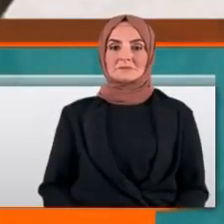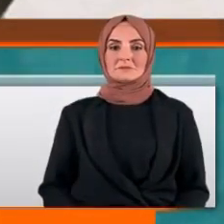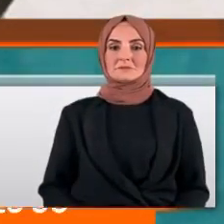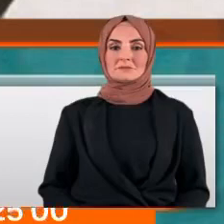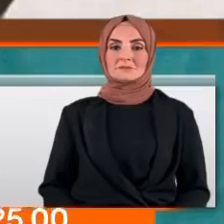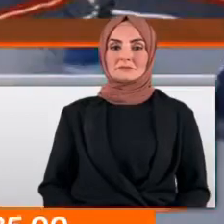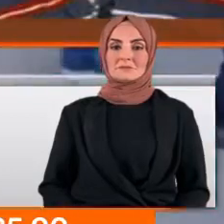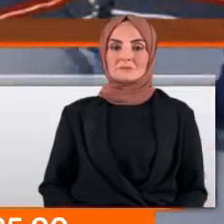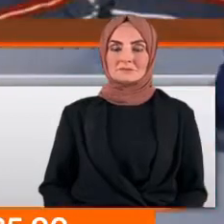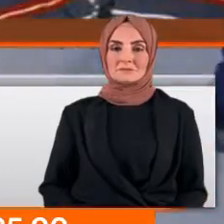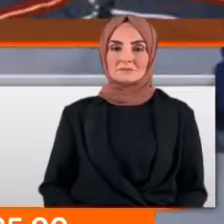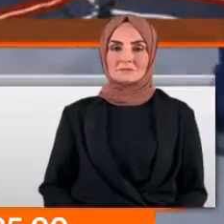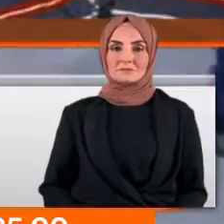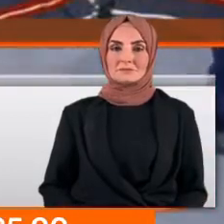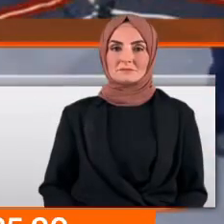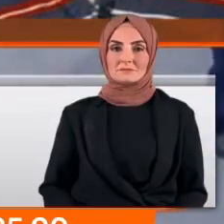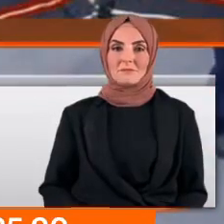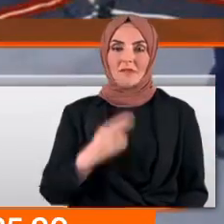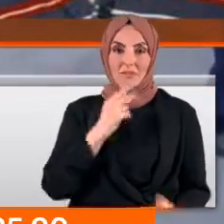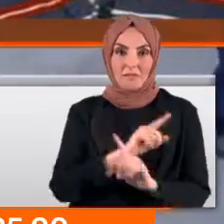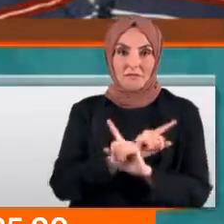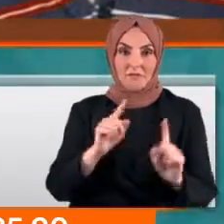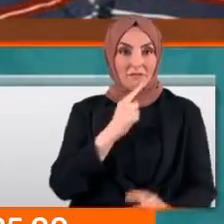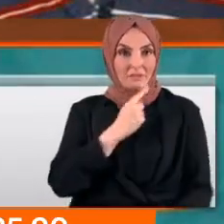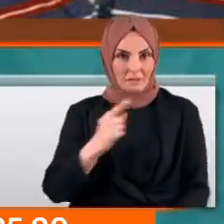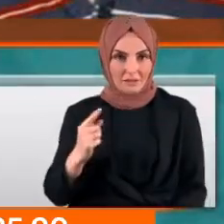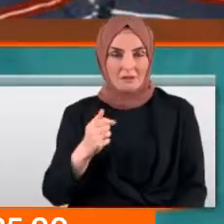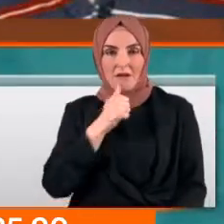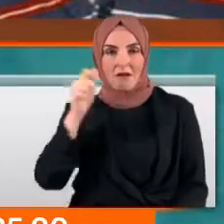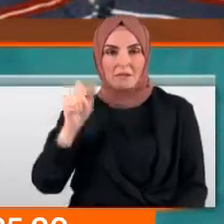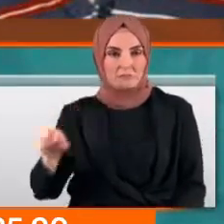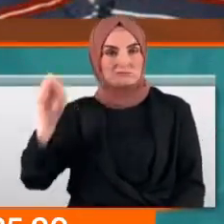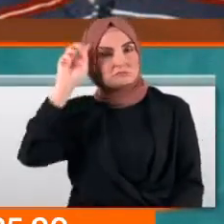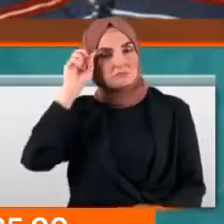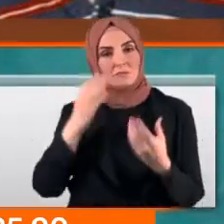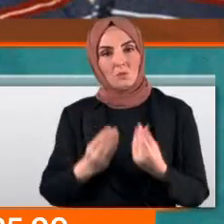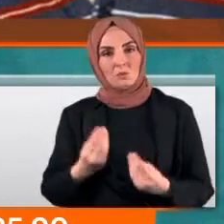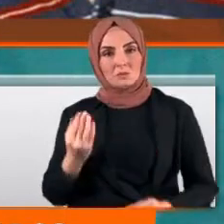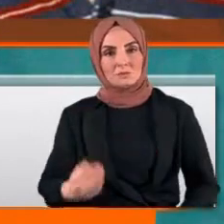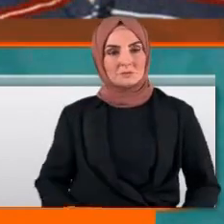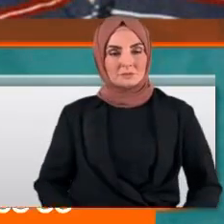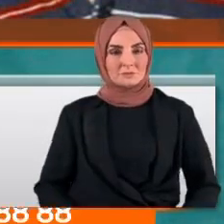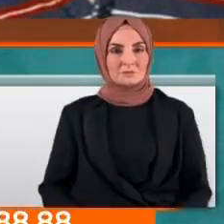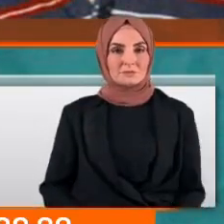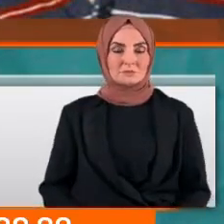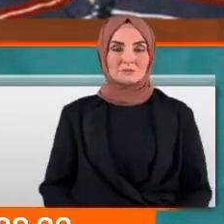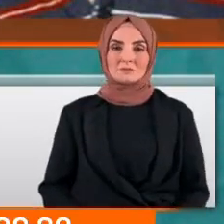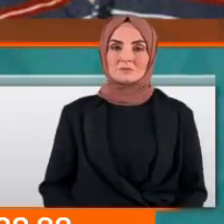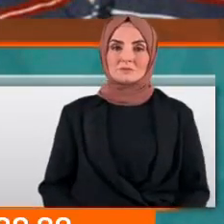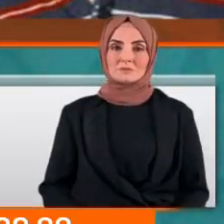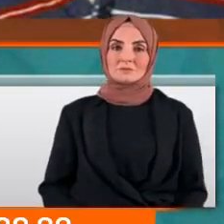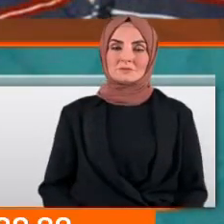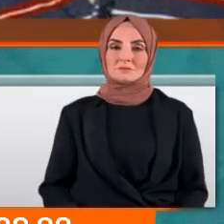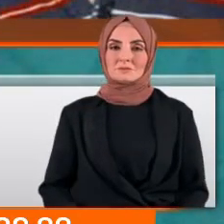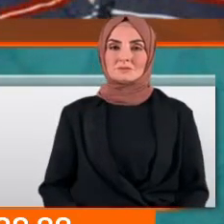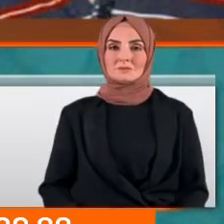evlenemeyeceğimi açıkladım. Reddedilen adam saplantılı hale geldi. Saat 1'de kapımın önüne geldi. Hani olur olmadık zamanlarda benim kapının önüne